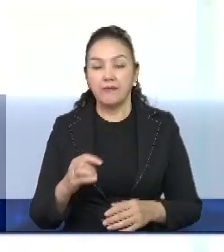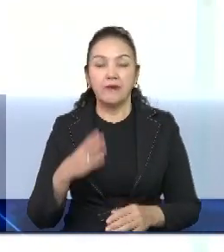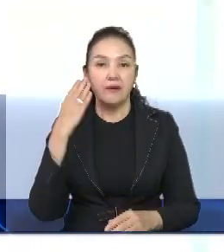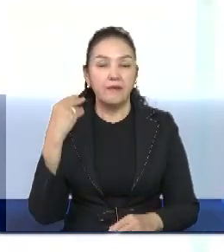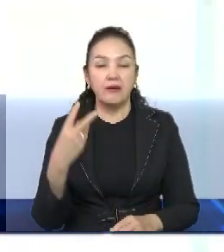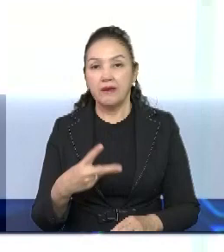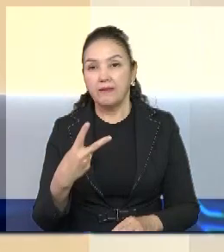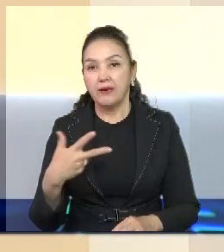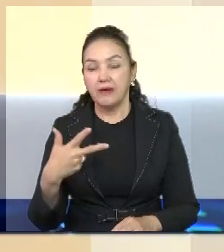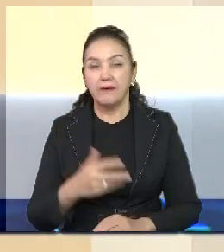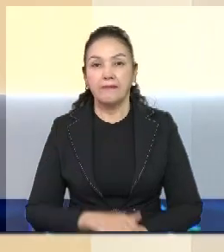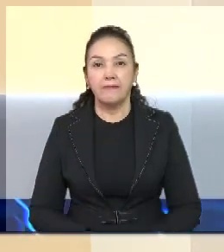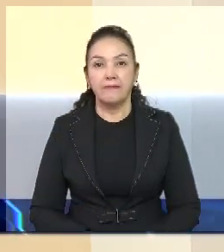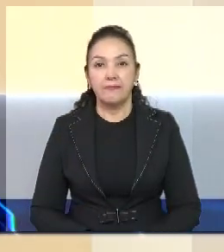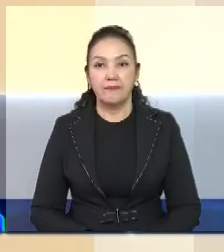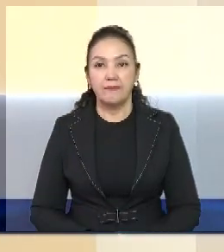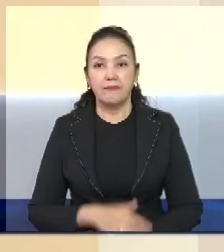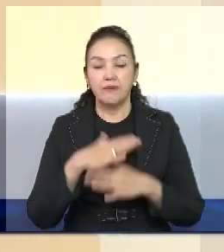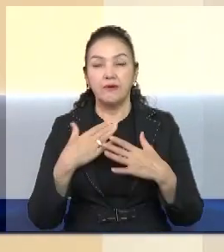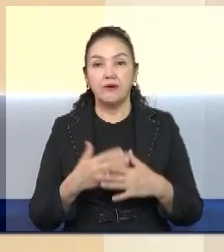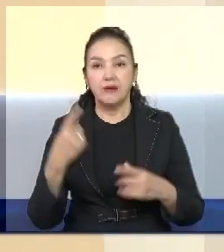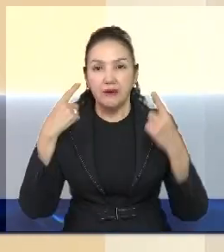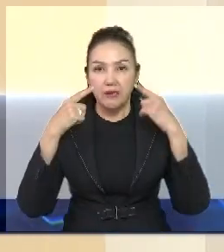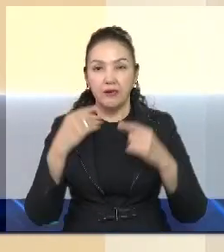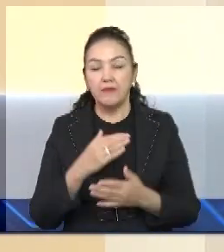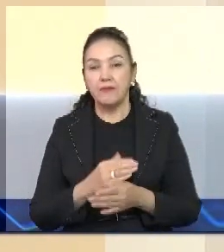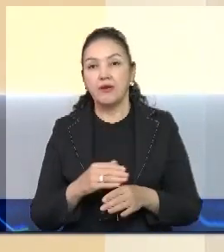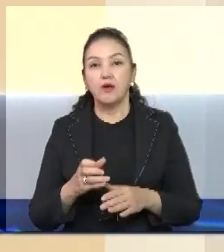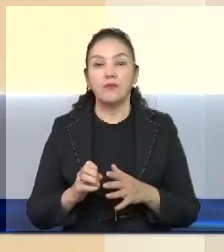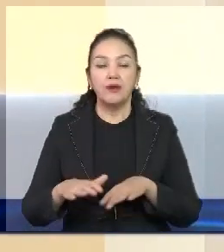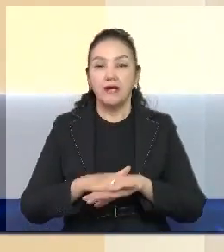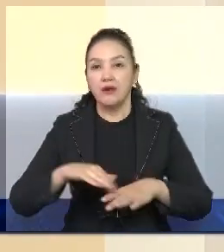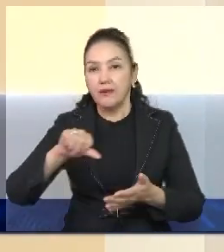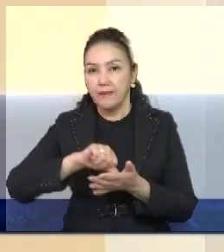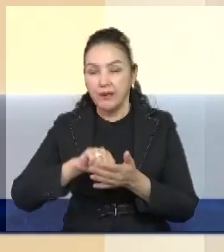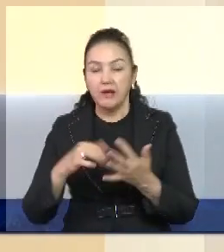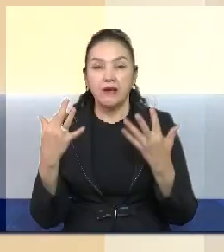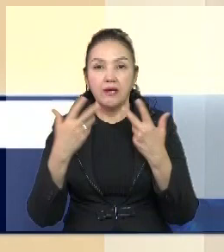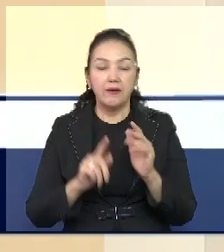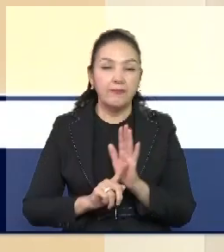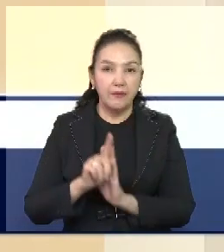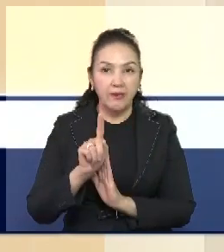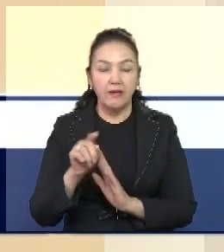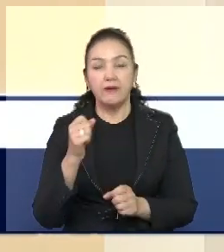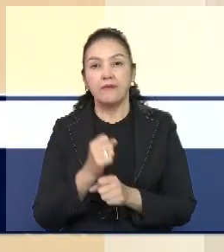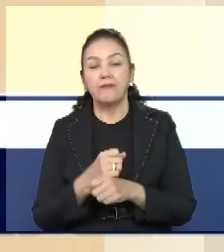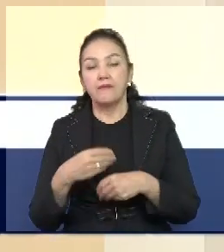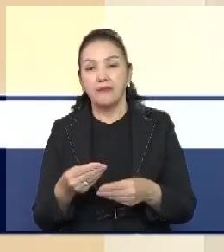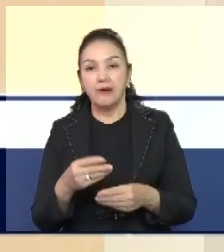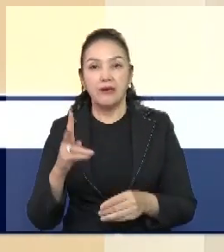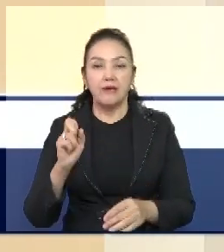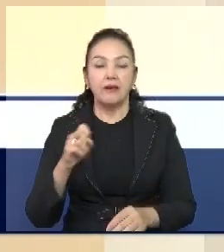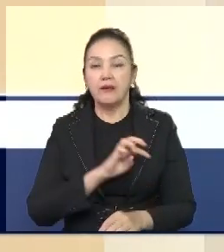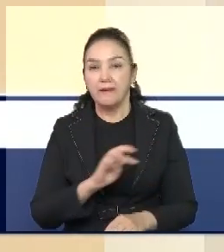палматинскому району много идей поступает по программе бюджет народного участия когда только начиналась реализация выделялась